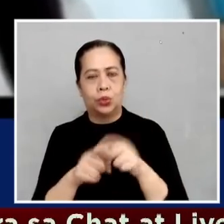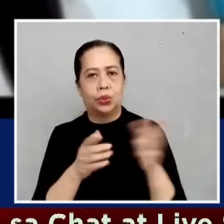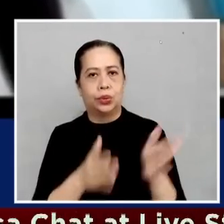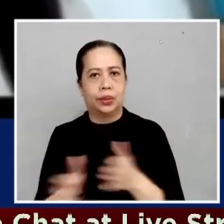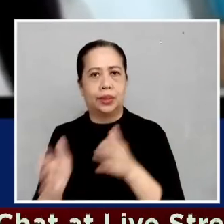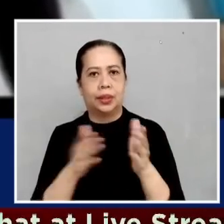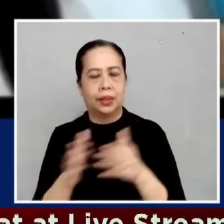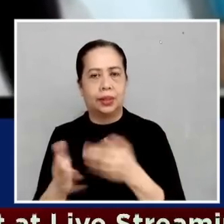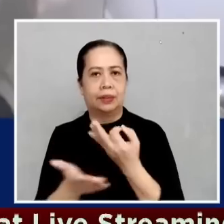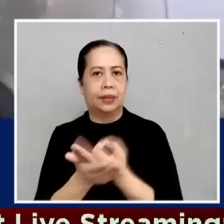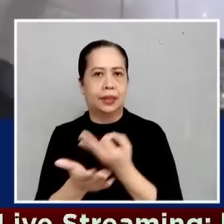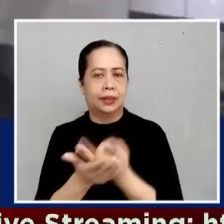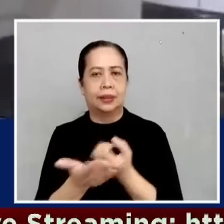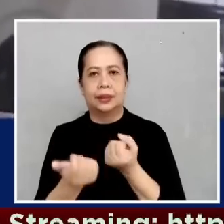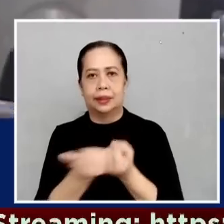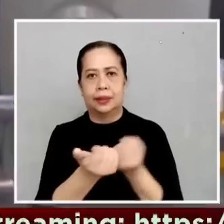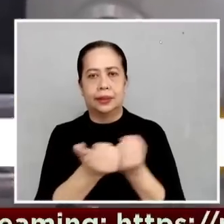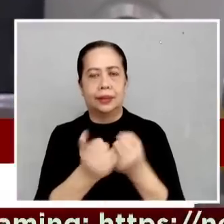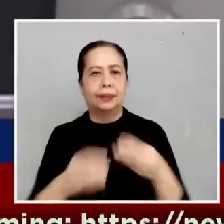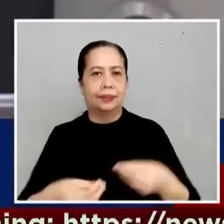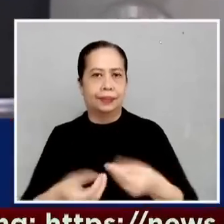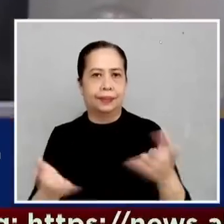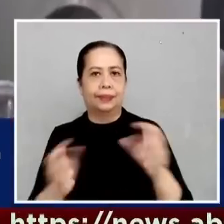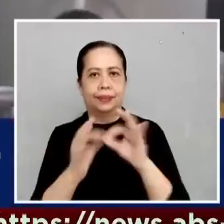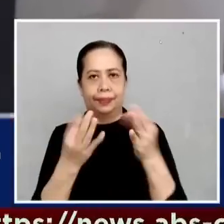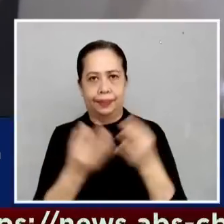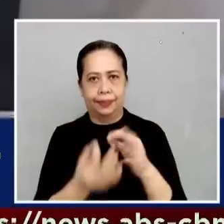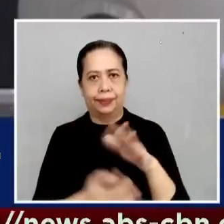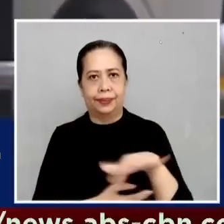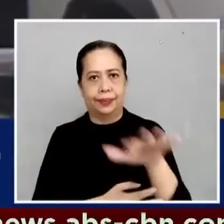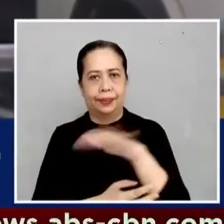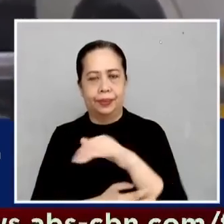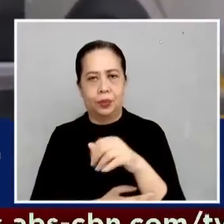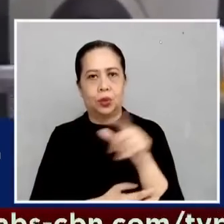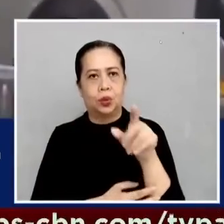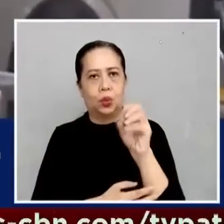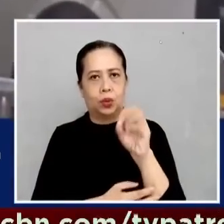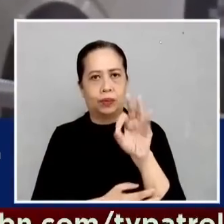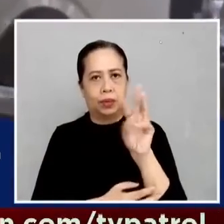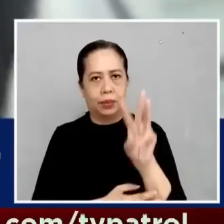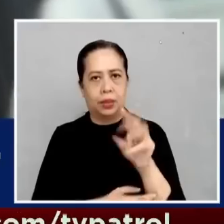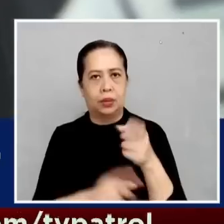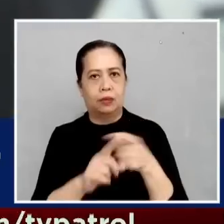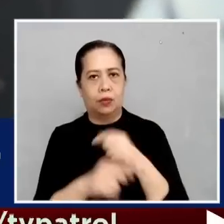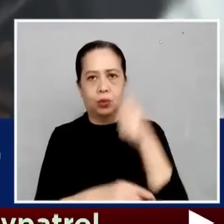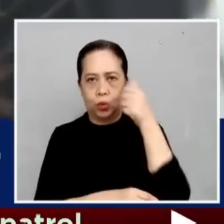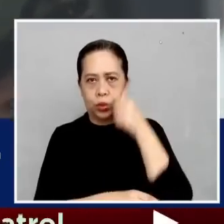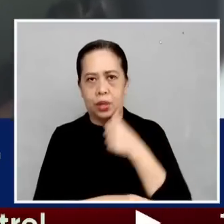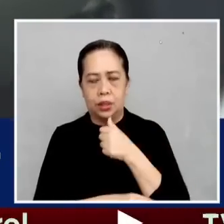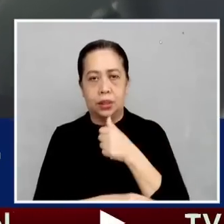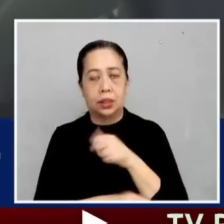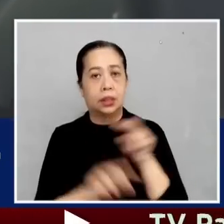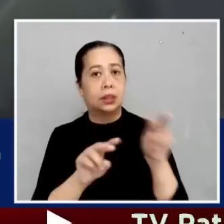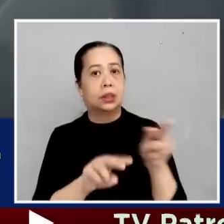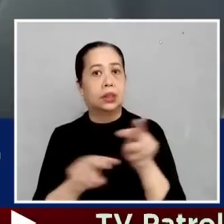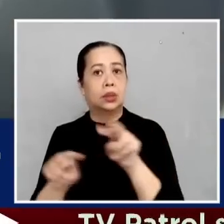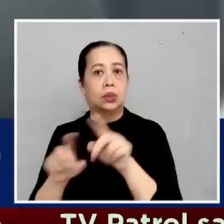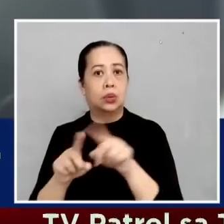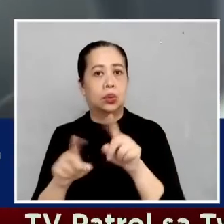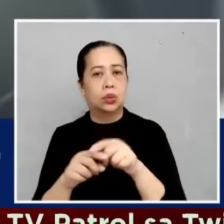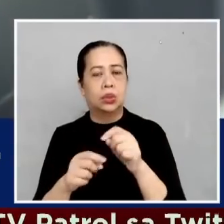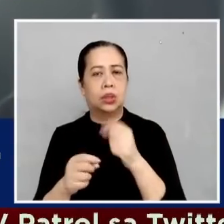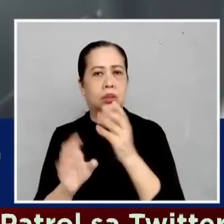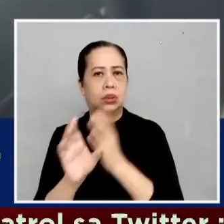ang financial assistance na ibibigay sa pamilya ng mga displaced OFWs mula Sudan. Tinututukan din ang